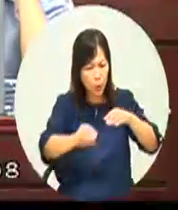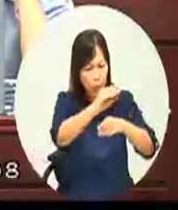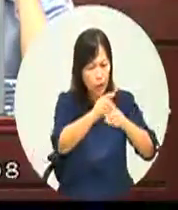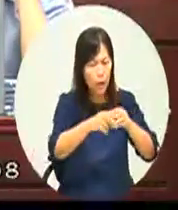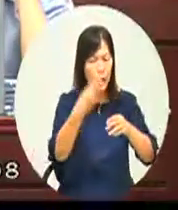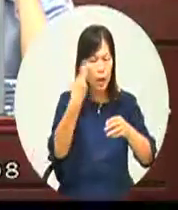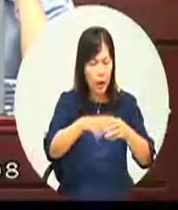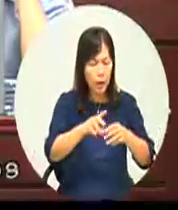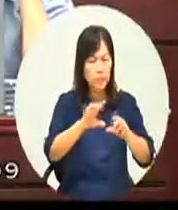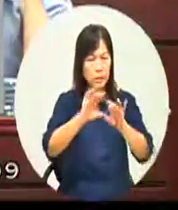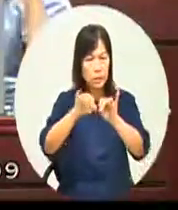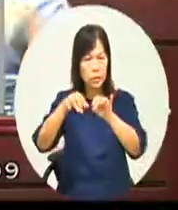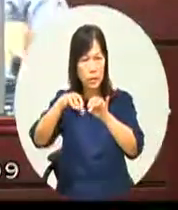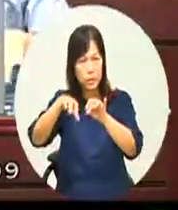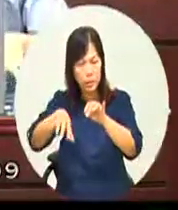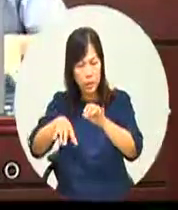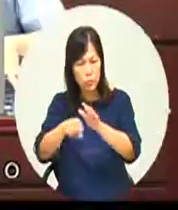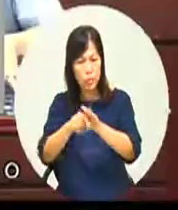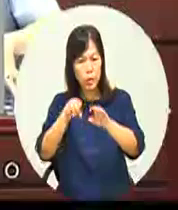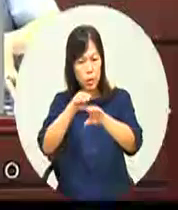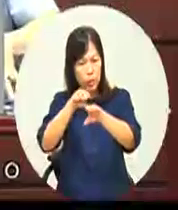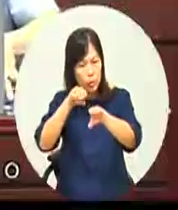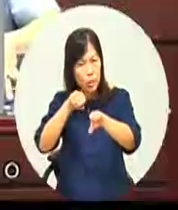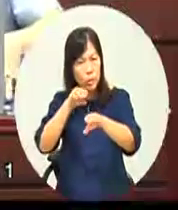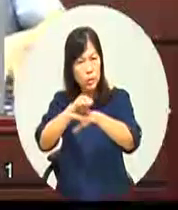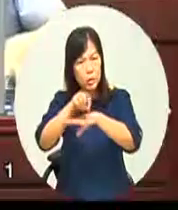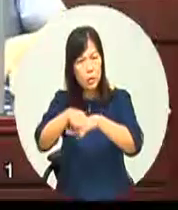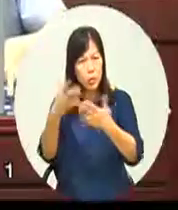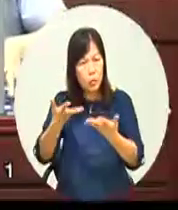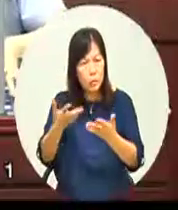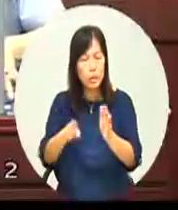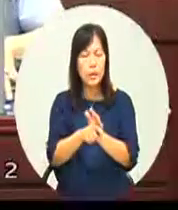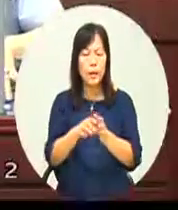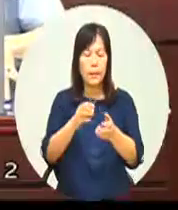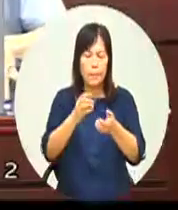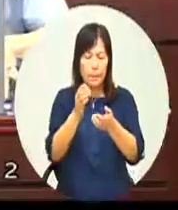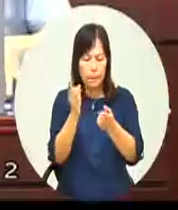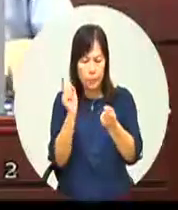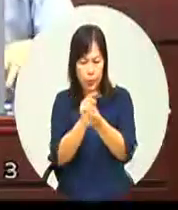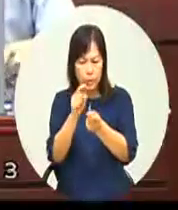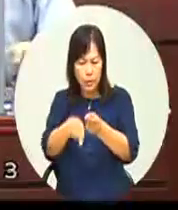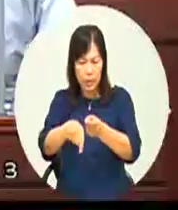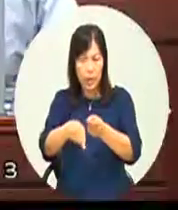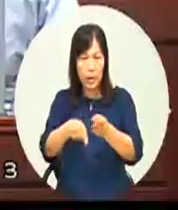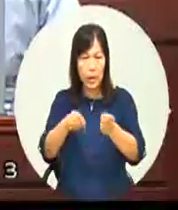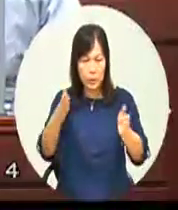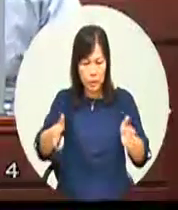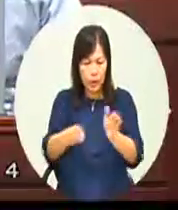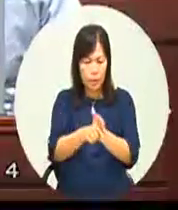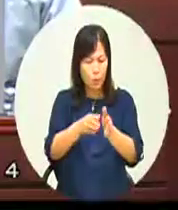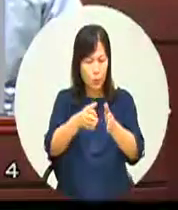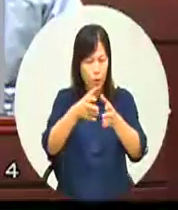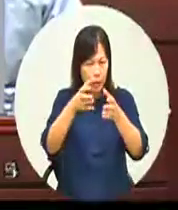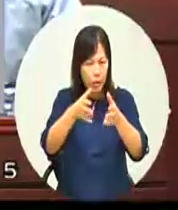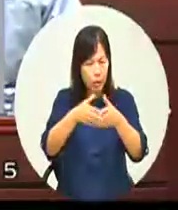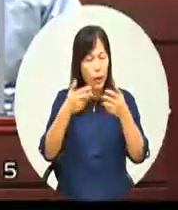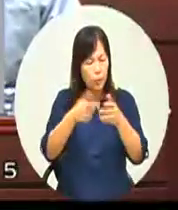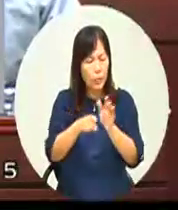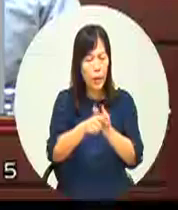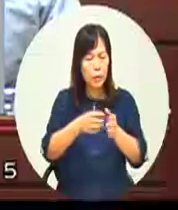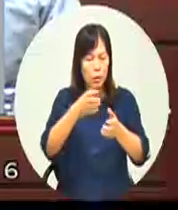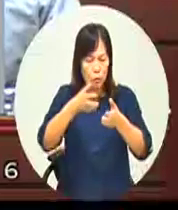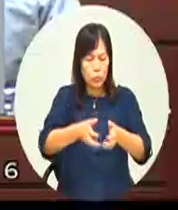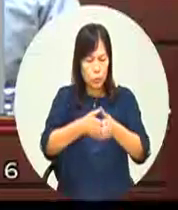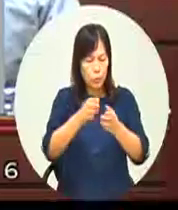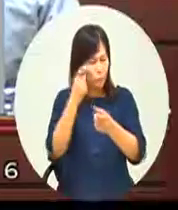区的车流哈？这变成是评断这一个系统交流这个匝道要不要新增的一个重